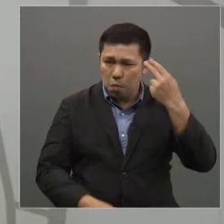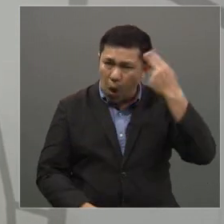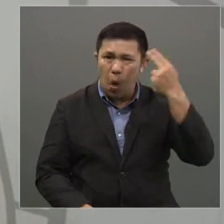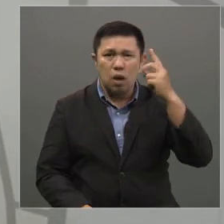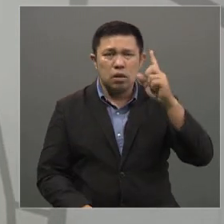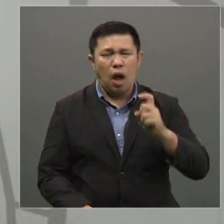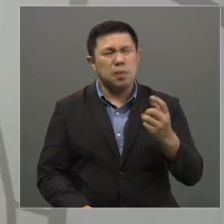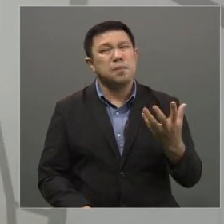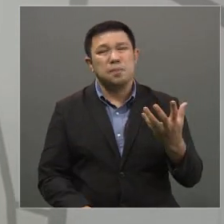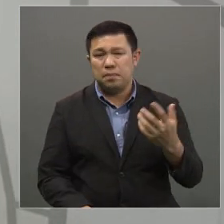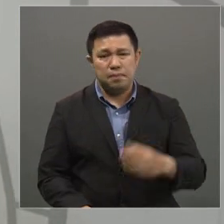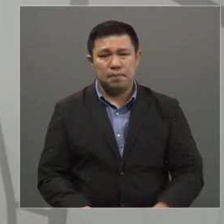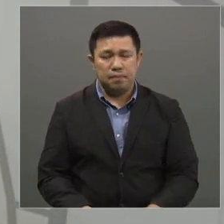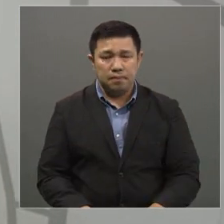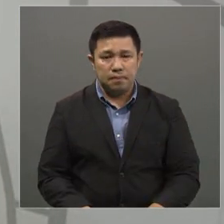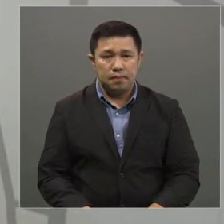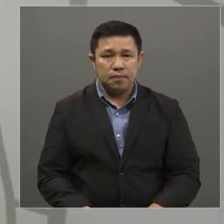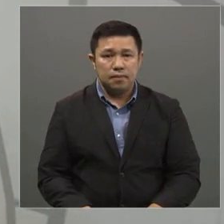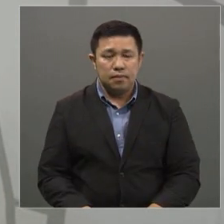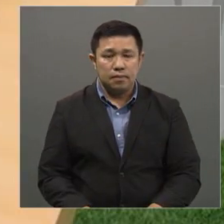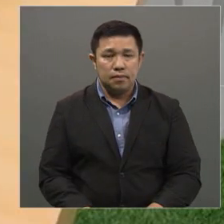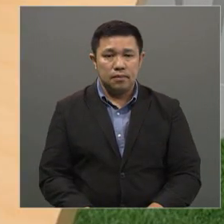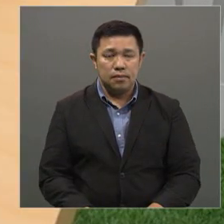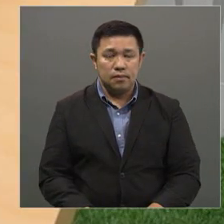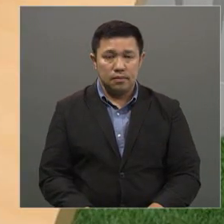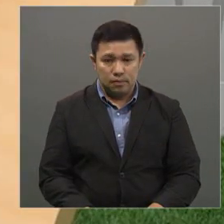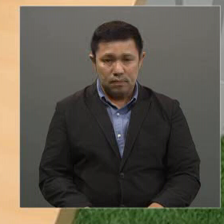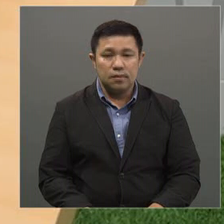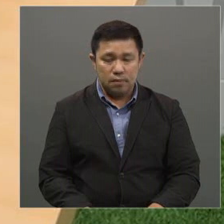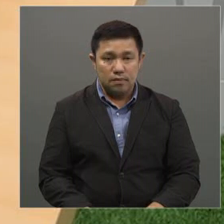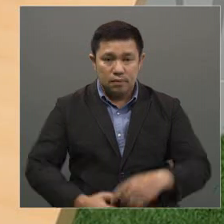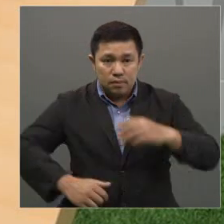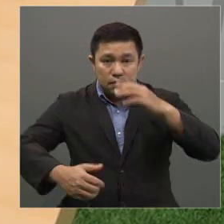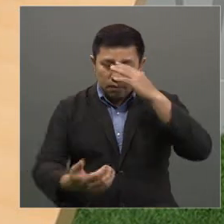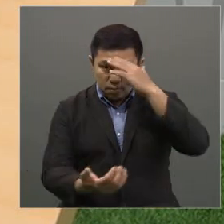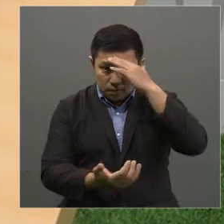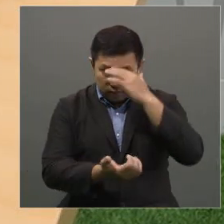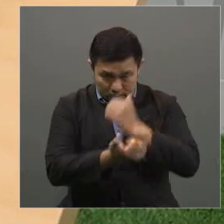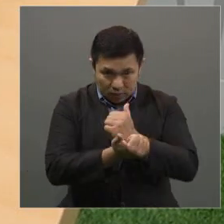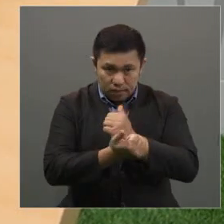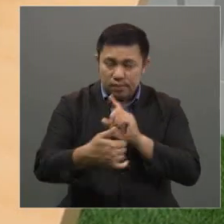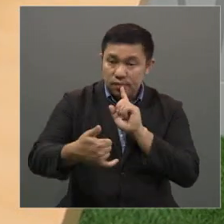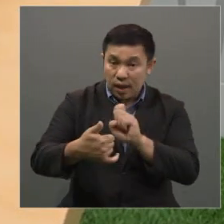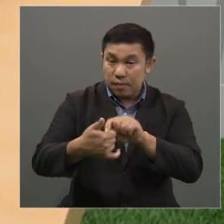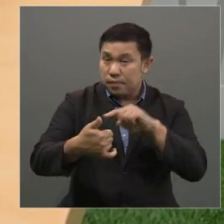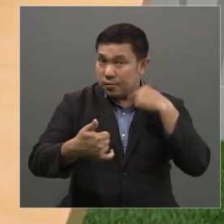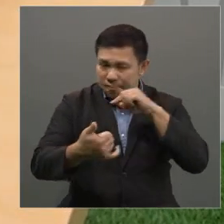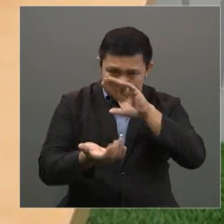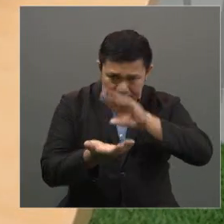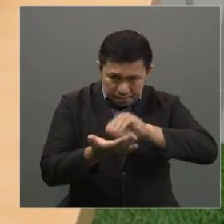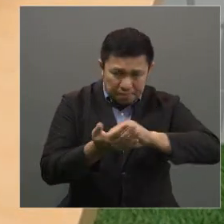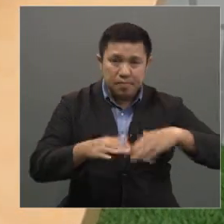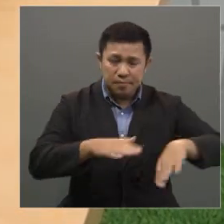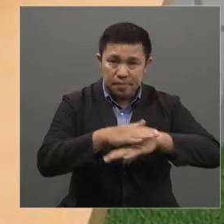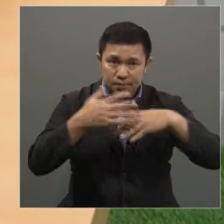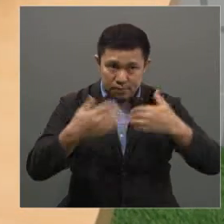ะมันไม่โอเคเลย เบื้องต้นพนักงานสอบสวนก็สอบปากคำผู้เสียหายแล้วก็รวบรวมพยานหลักฐานนะคะ